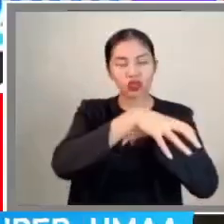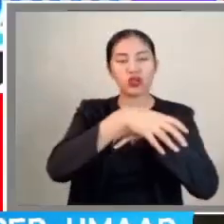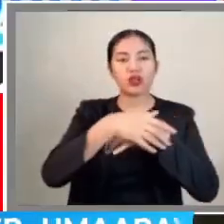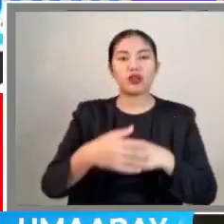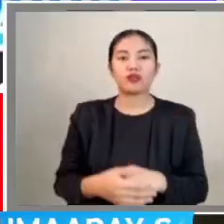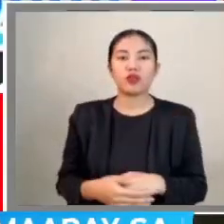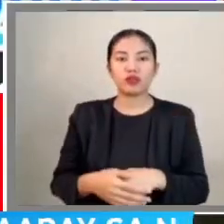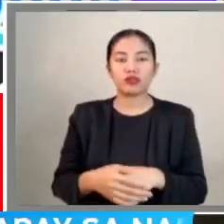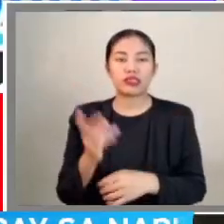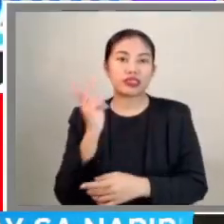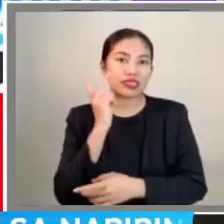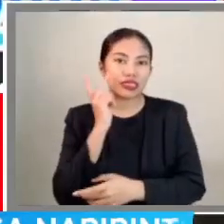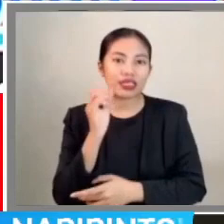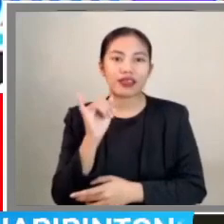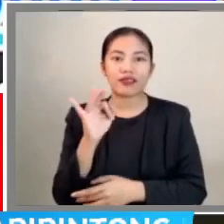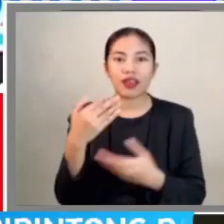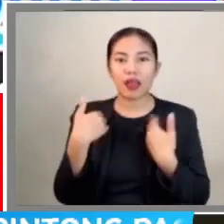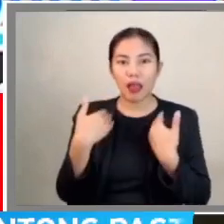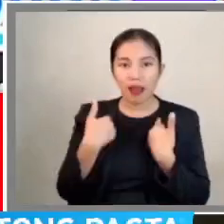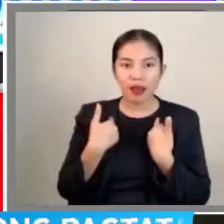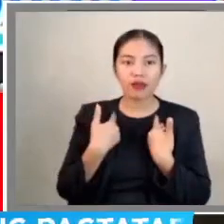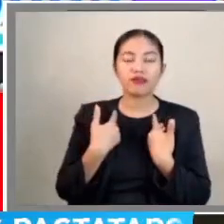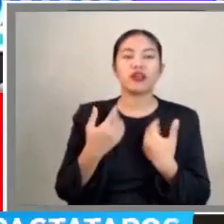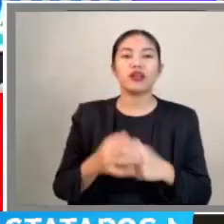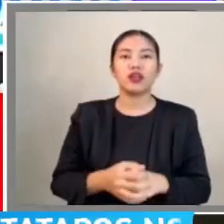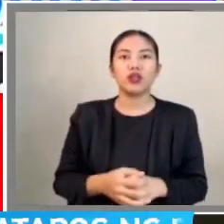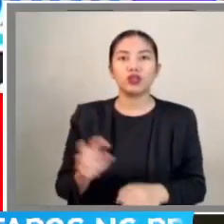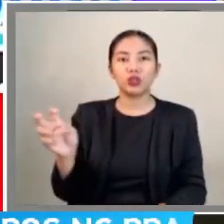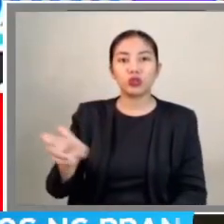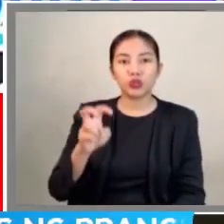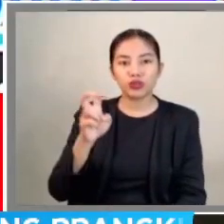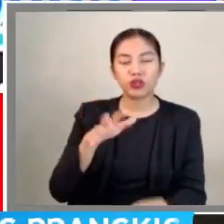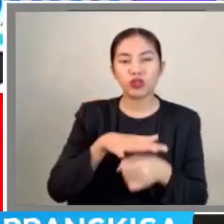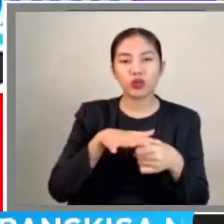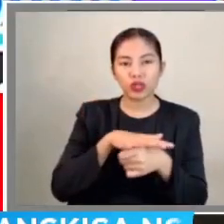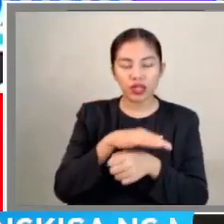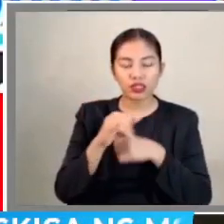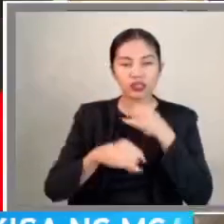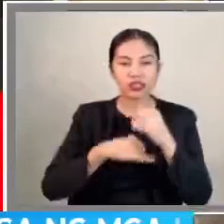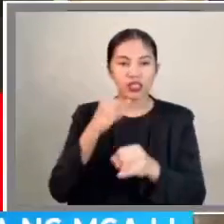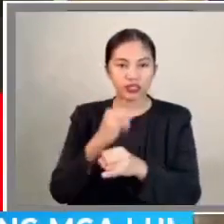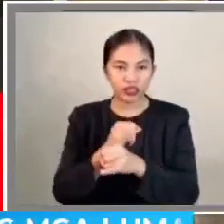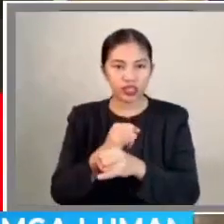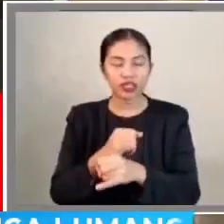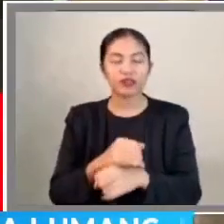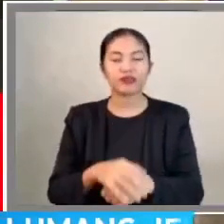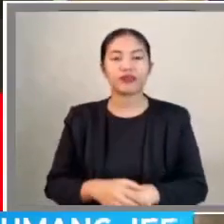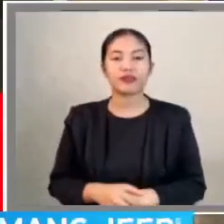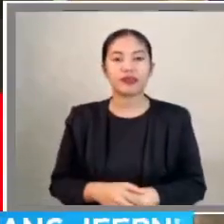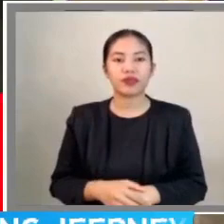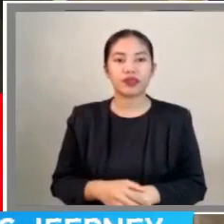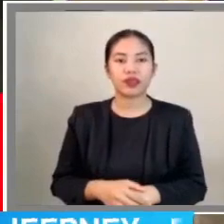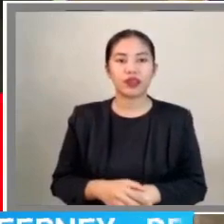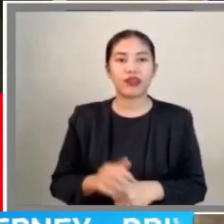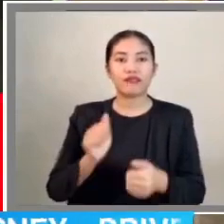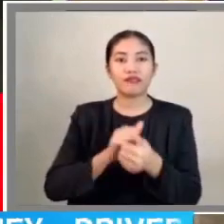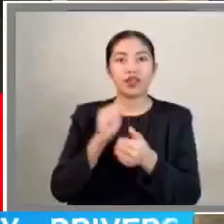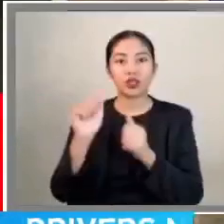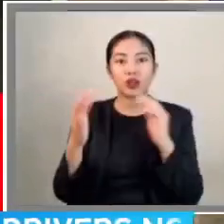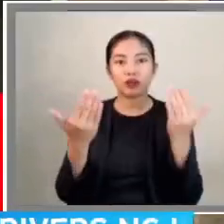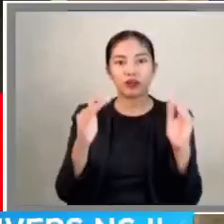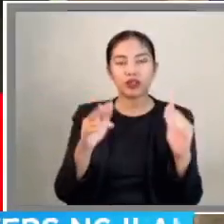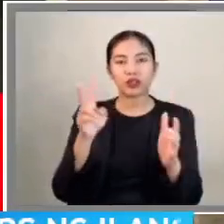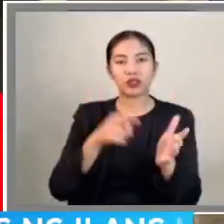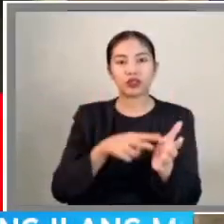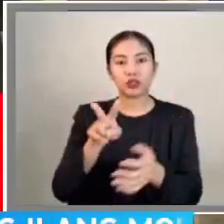both local and international destinations. Malayong malayo ito, Connie, sa nagpunta sa Expo noong 2021 na kasagsagan